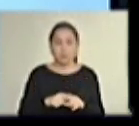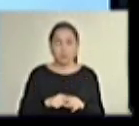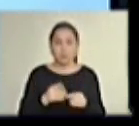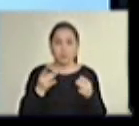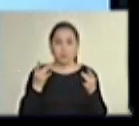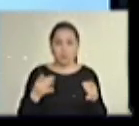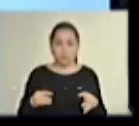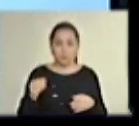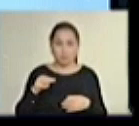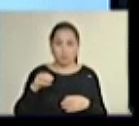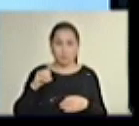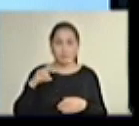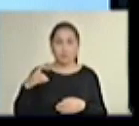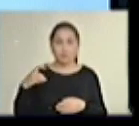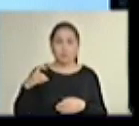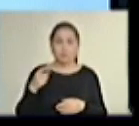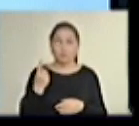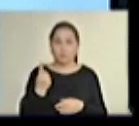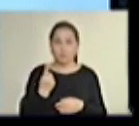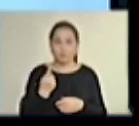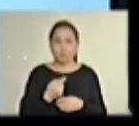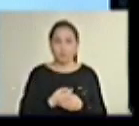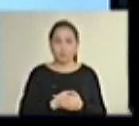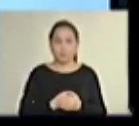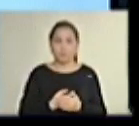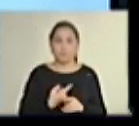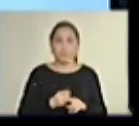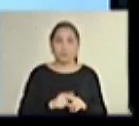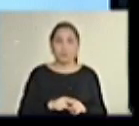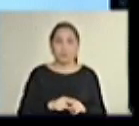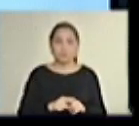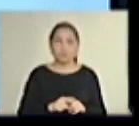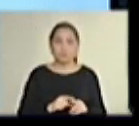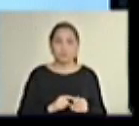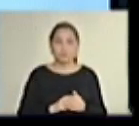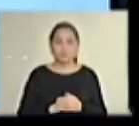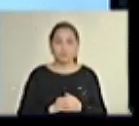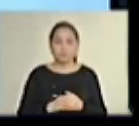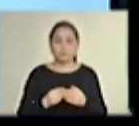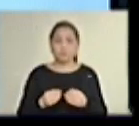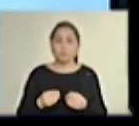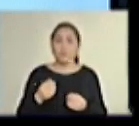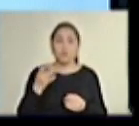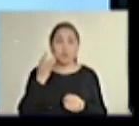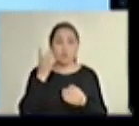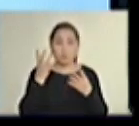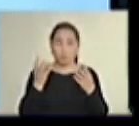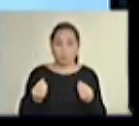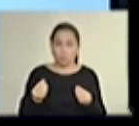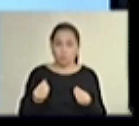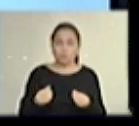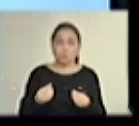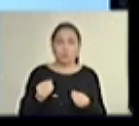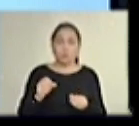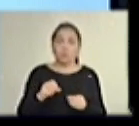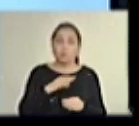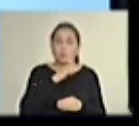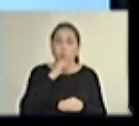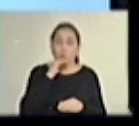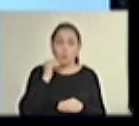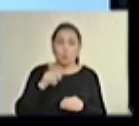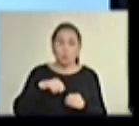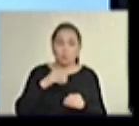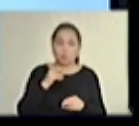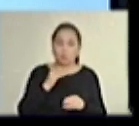oddiy mexanizmlardan biri ekan. Buni kundalik turmushda oddiygina go'sht qiymalagichga